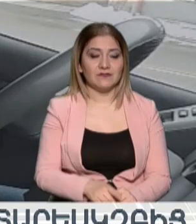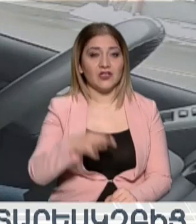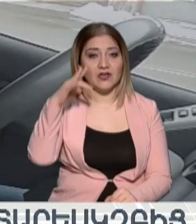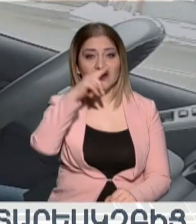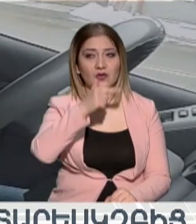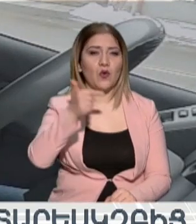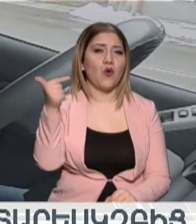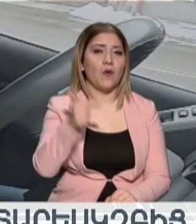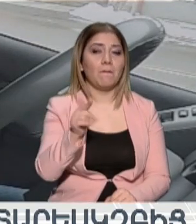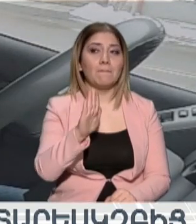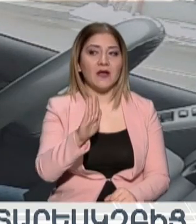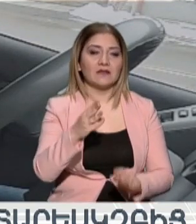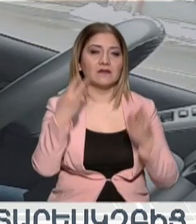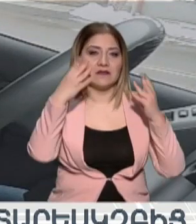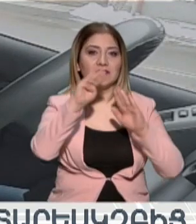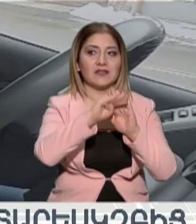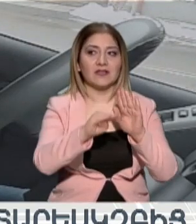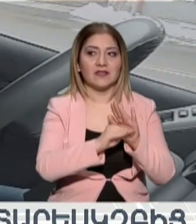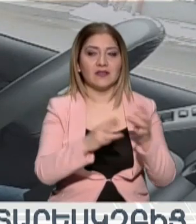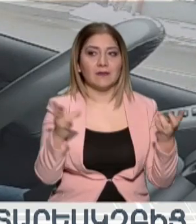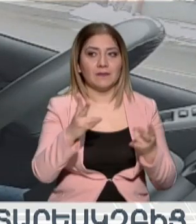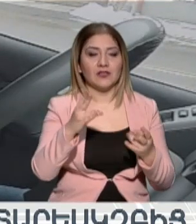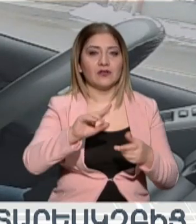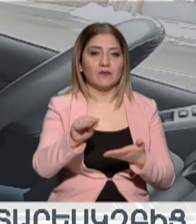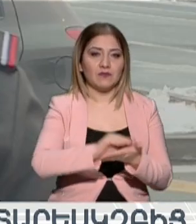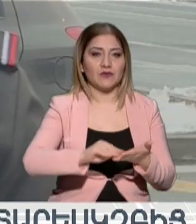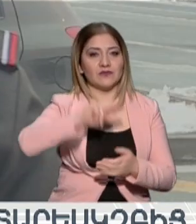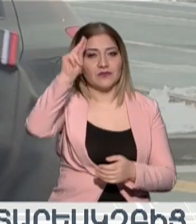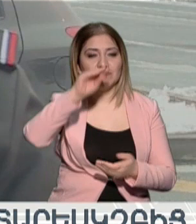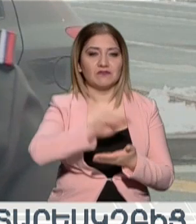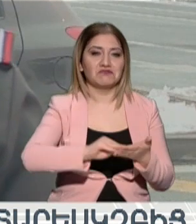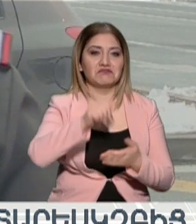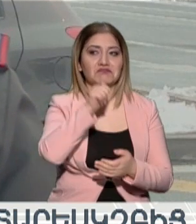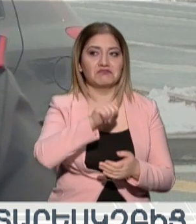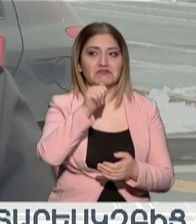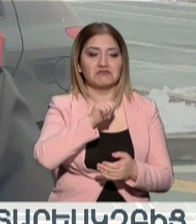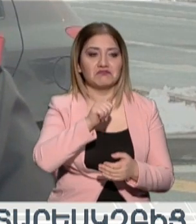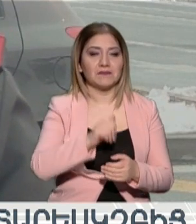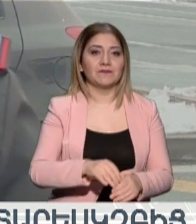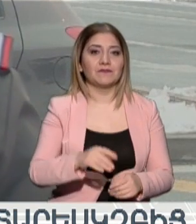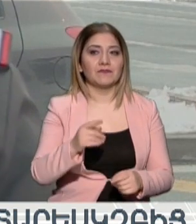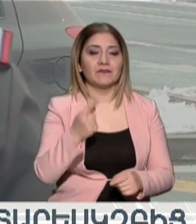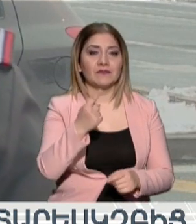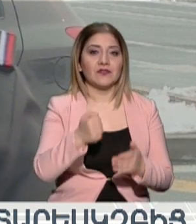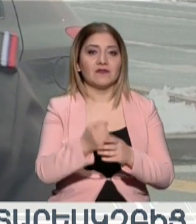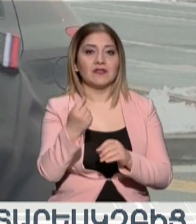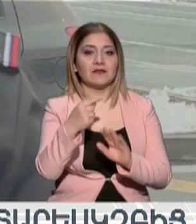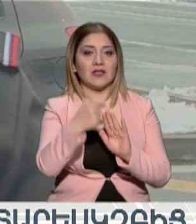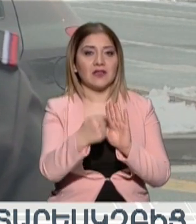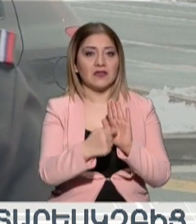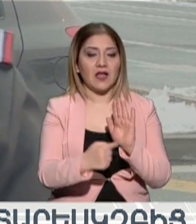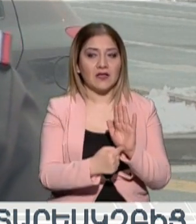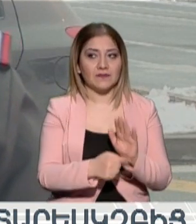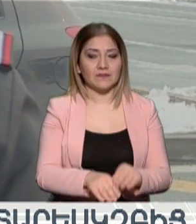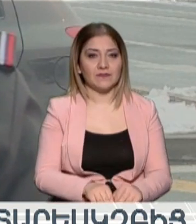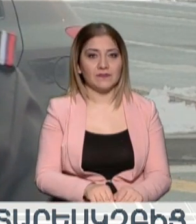Սխալները շատ կոպիտ չեն, բայց կարգն է այդպիսին, պետք է յուրացնել ու կրկին փորձել։ Նախատեսված էր վարժաձևերից 1-ից 11 կետերը ներառված